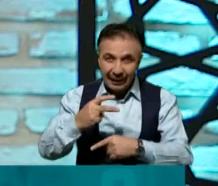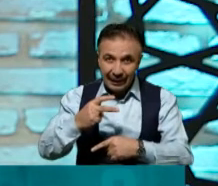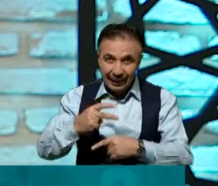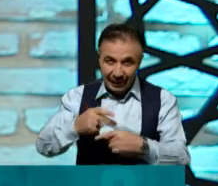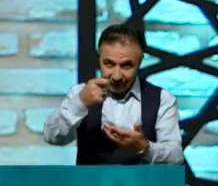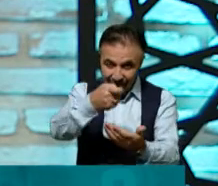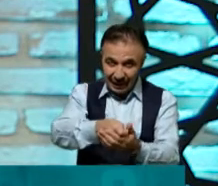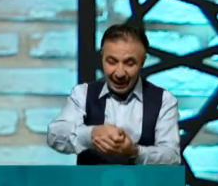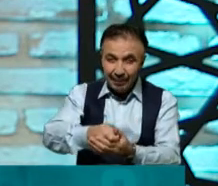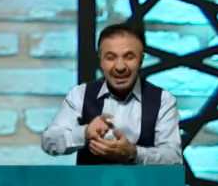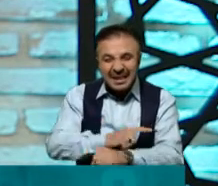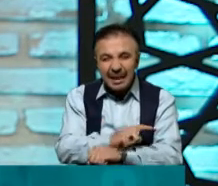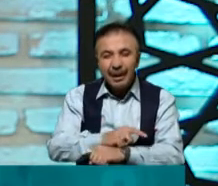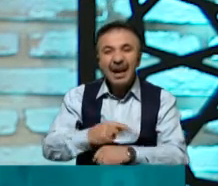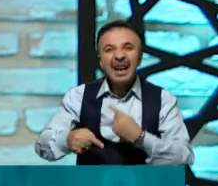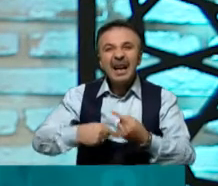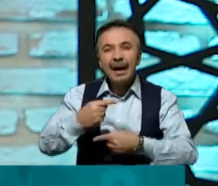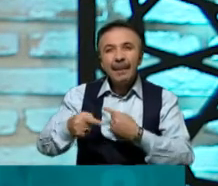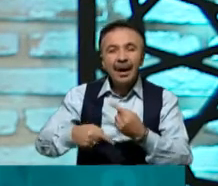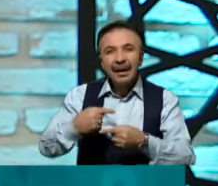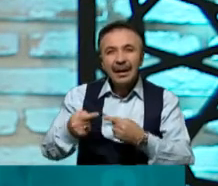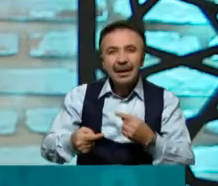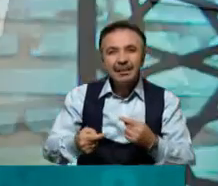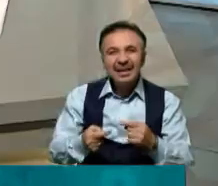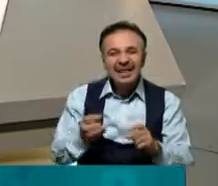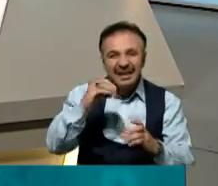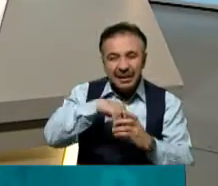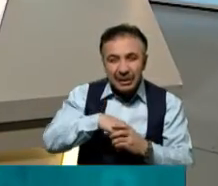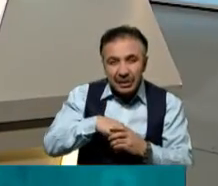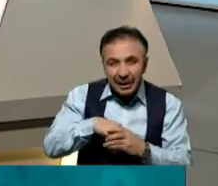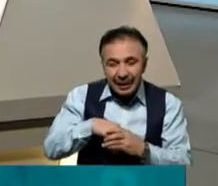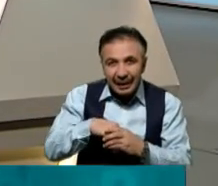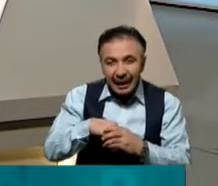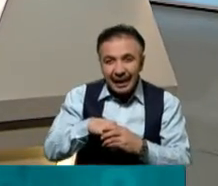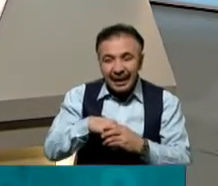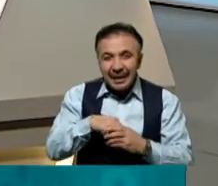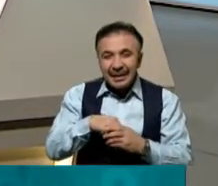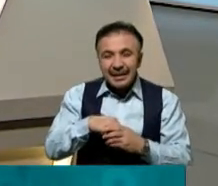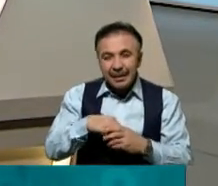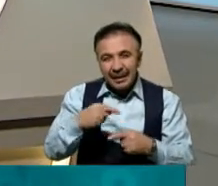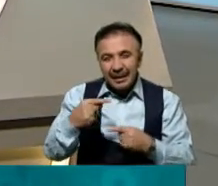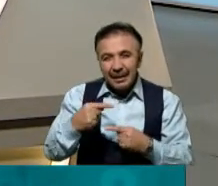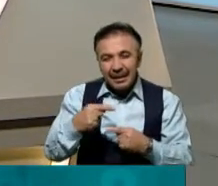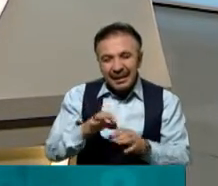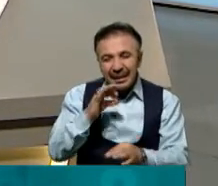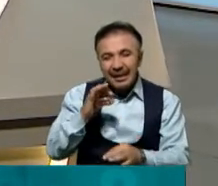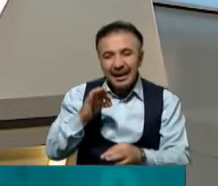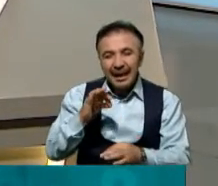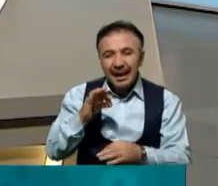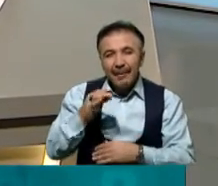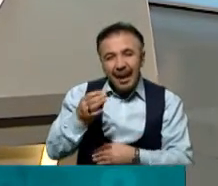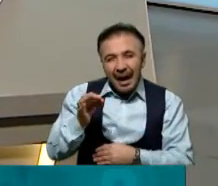akrabalarımızın arasında İslam'dan İslam miktarı mal ve altını var ise onlara bu zekat veyahut da